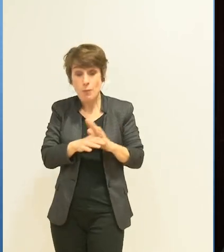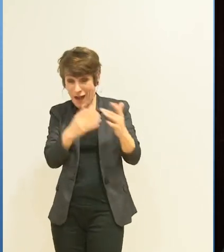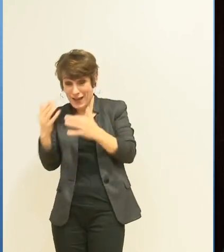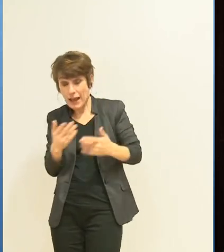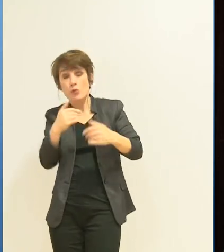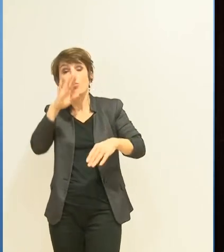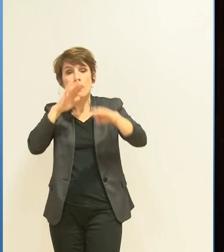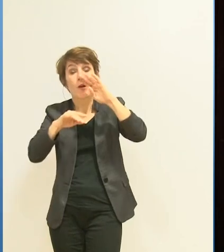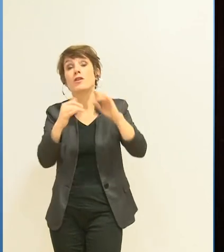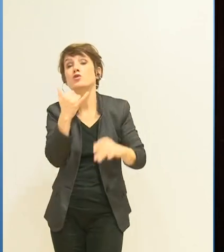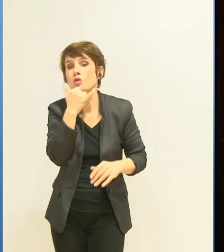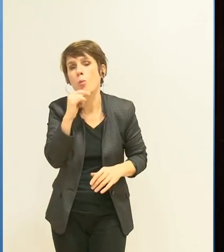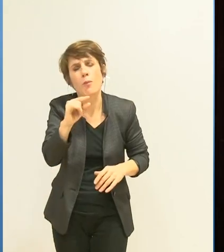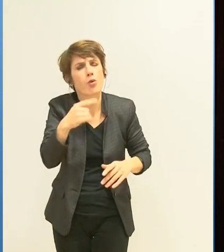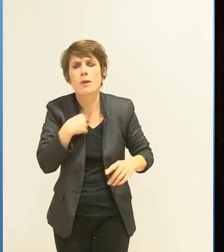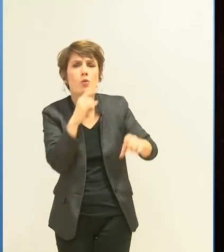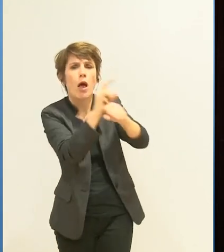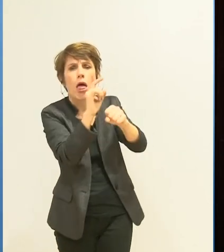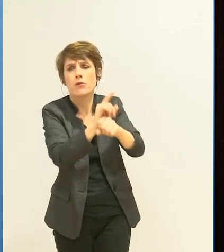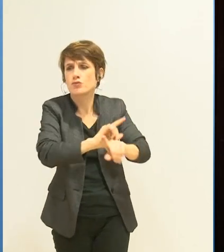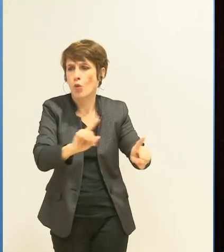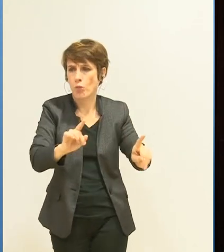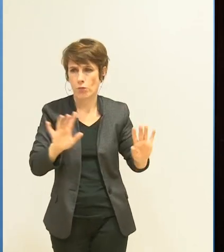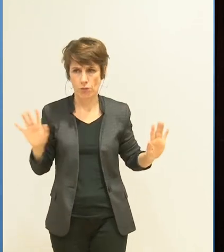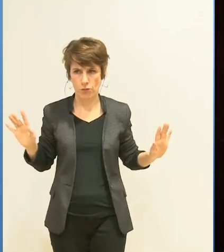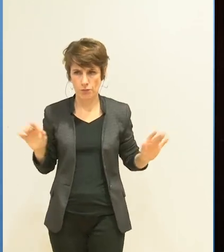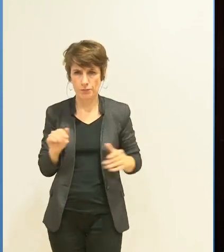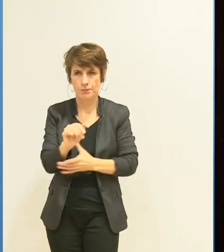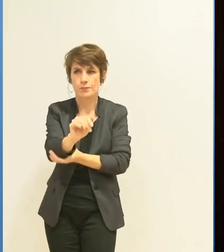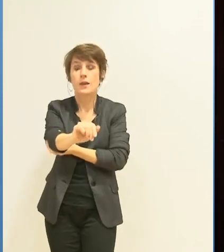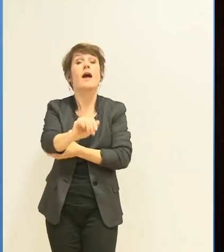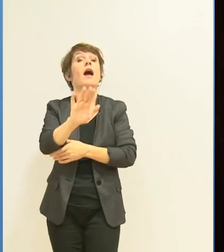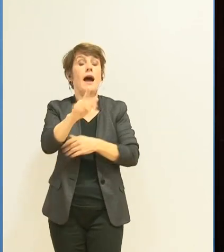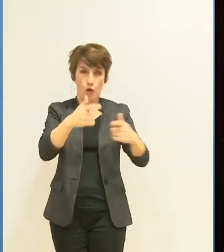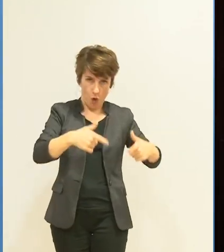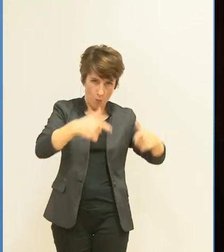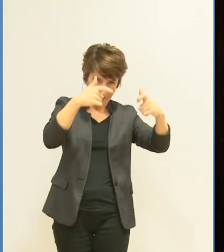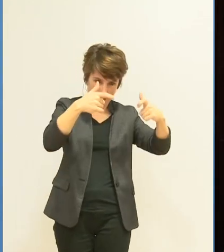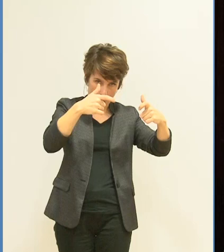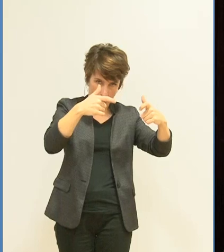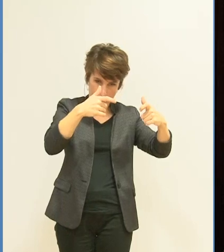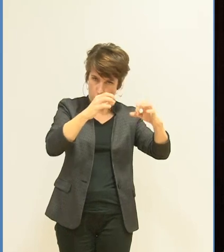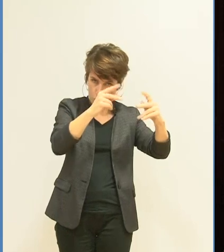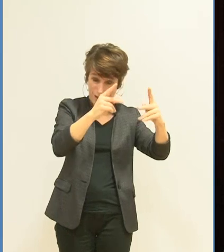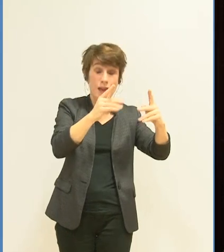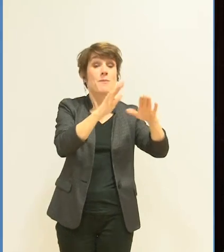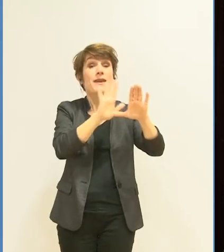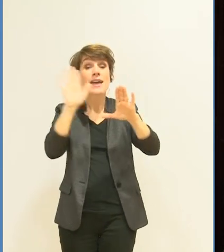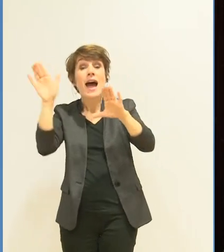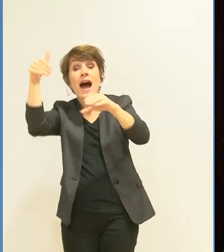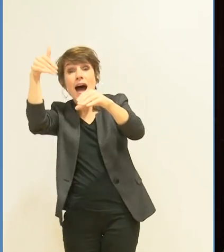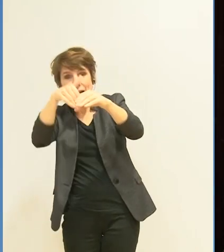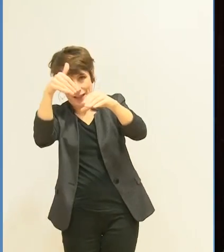par contre pour ce qui concerne ce qui a à côté des bâtiments scolaires c'est à dire dans les bâtiments c'est à dire les